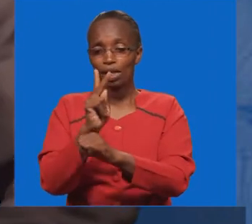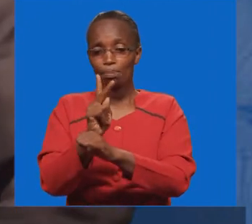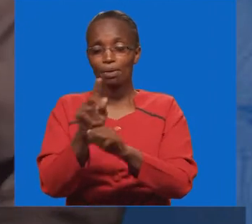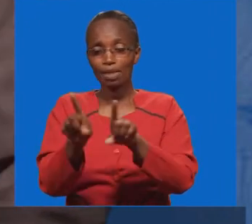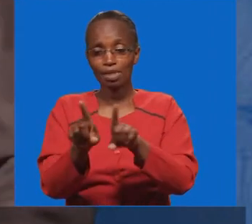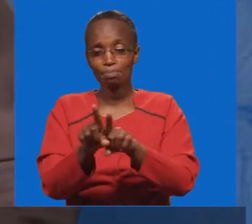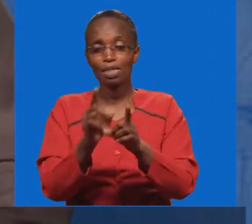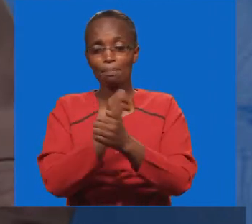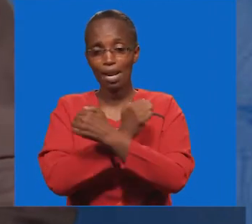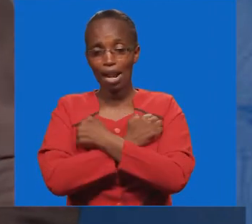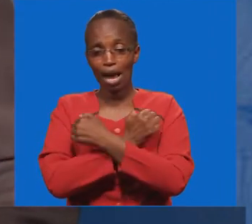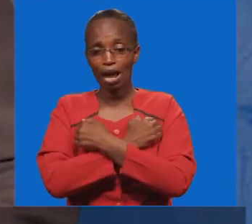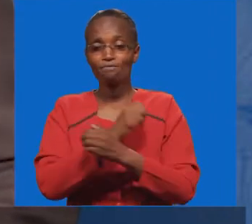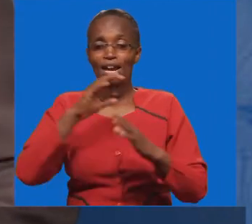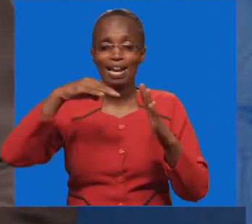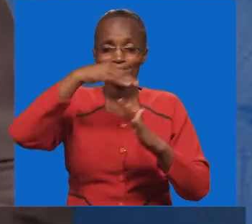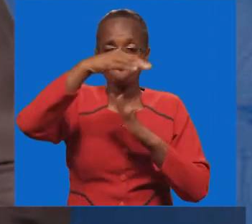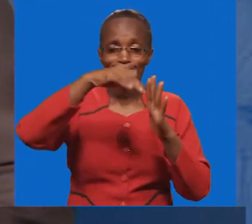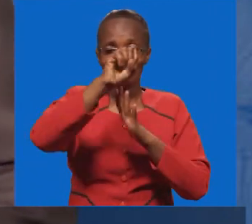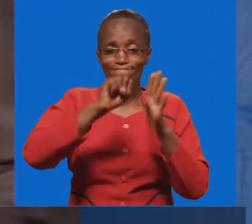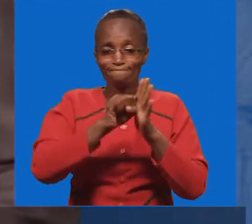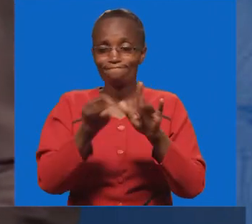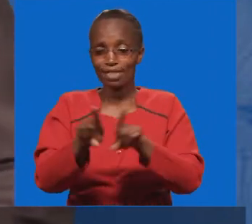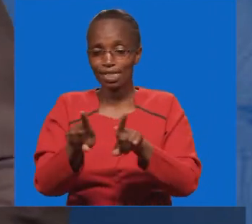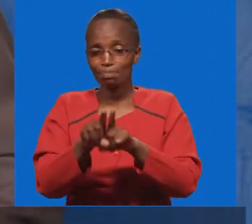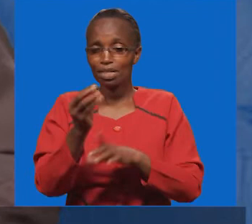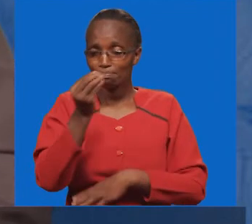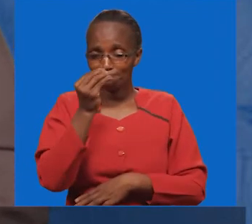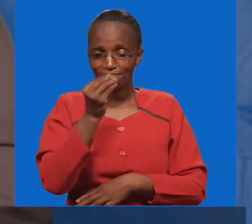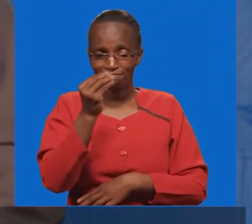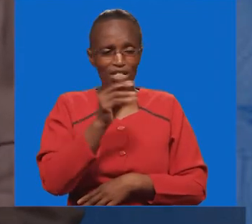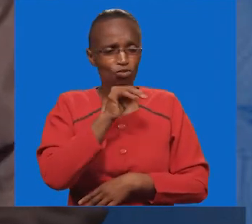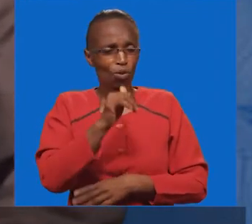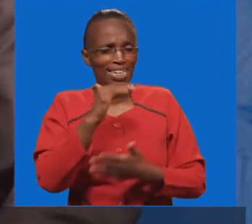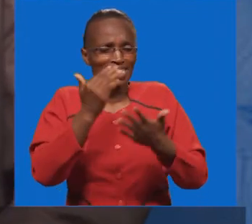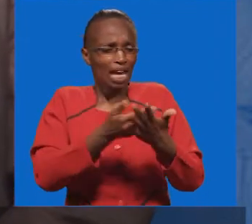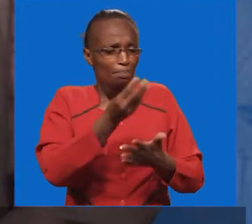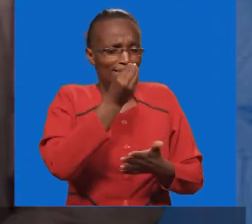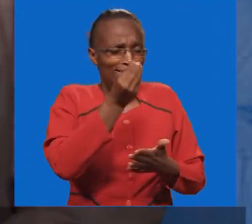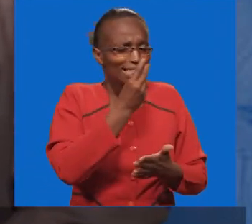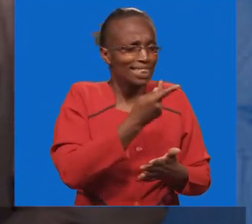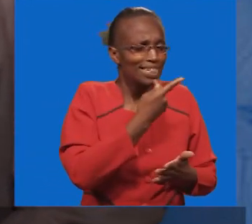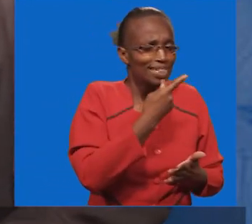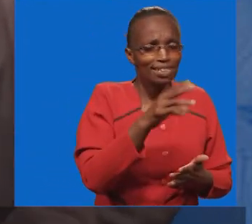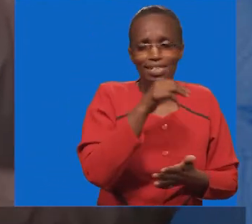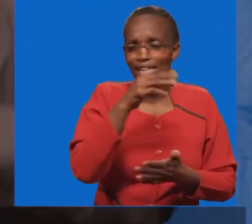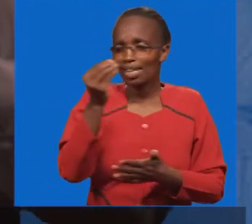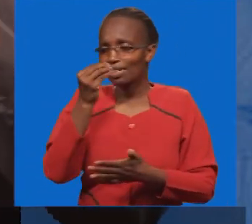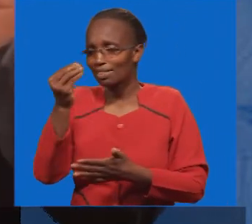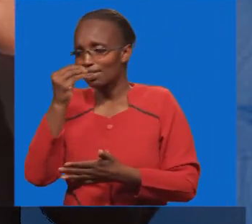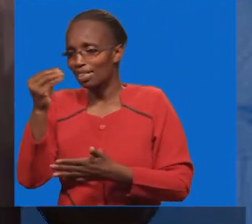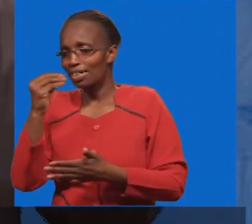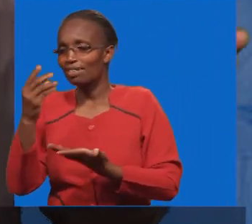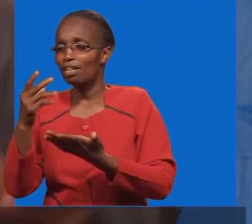pamoja kama familia. Ili kudumisha upendo, ni vizuri kushiriki chakula pamoja. Si mmoja